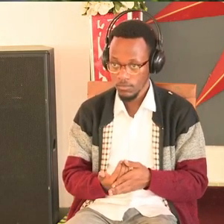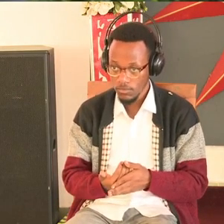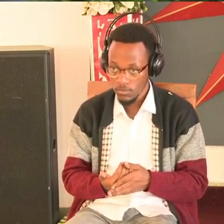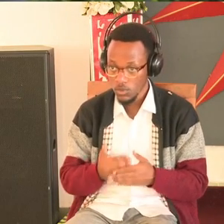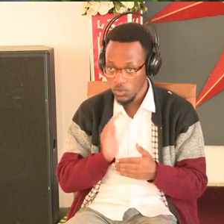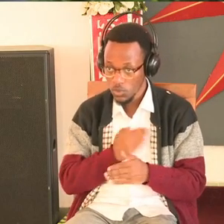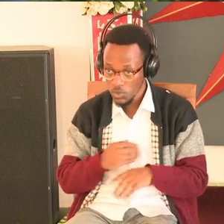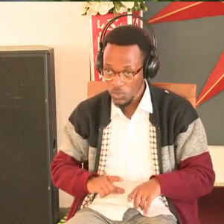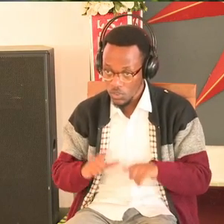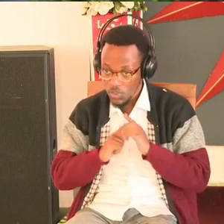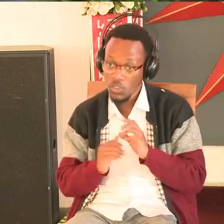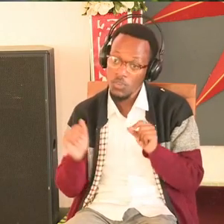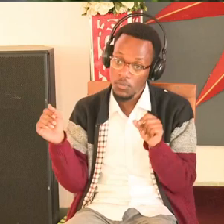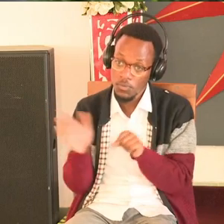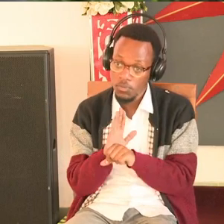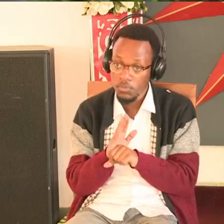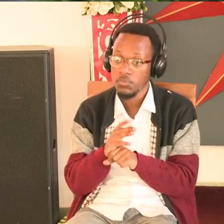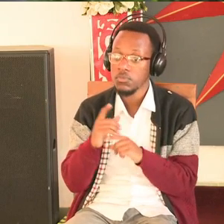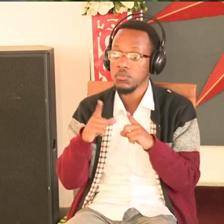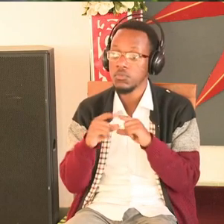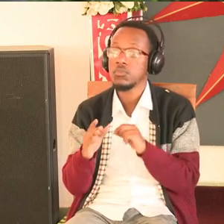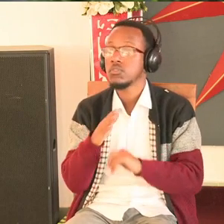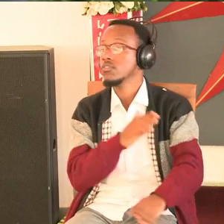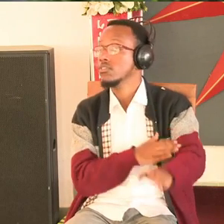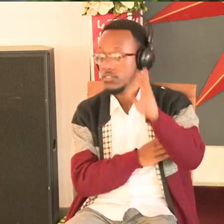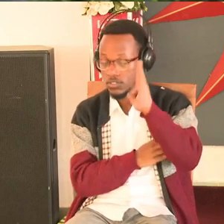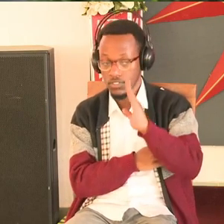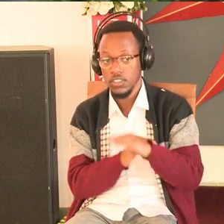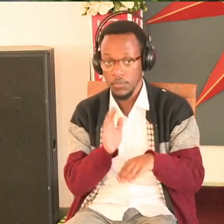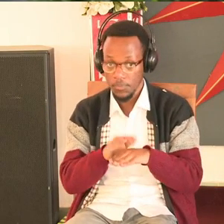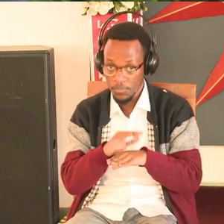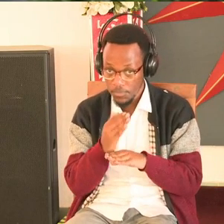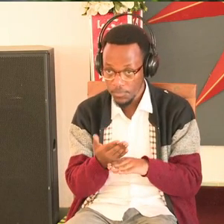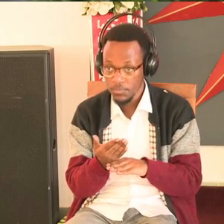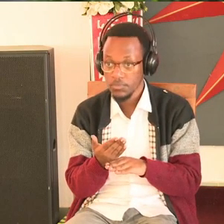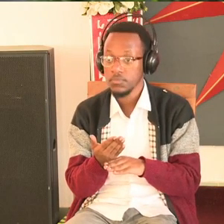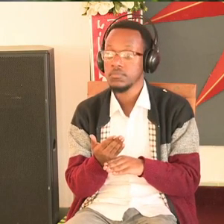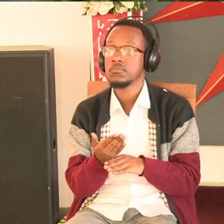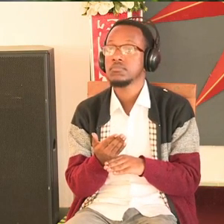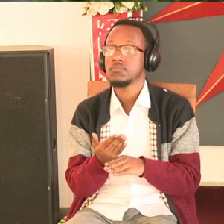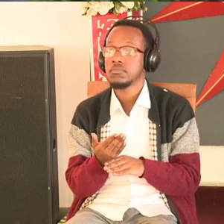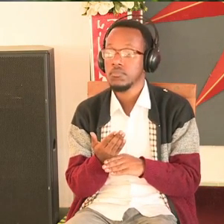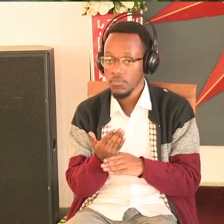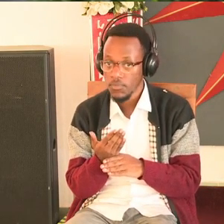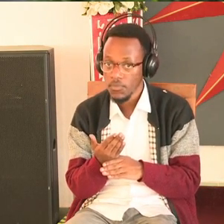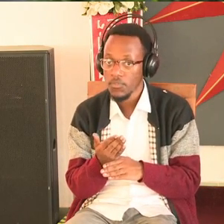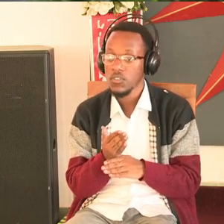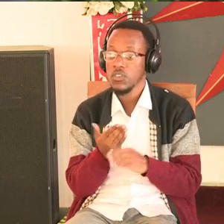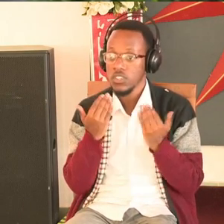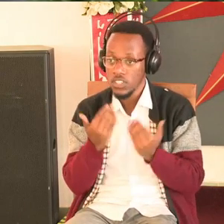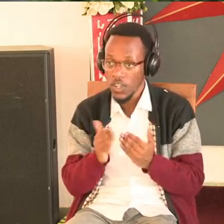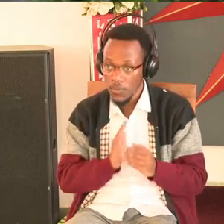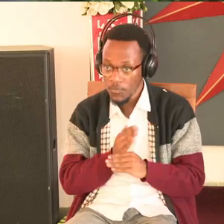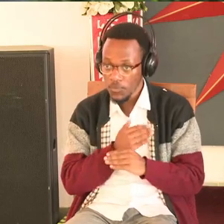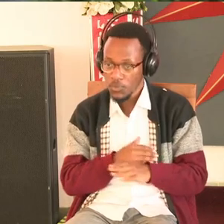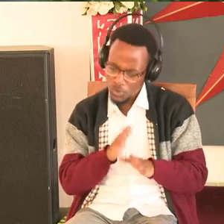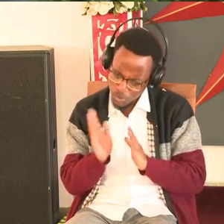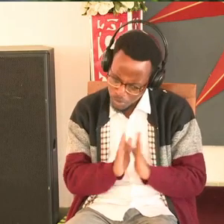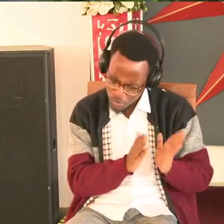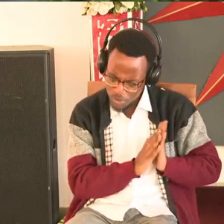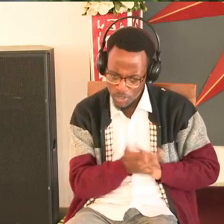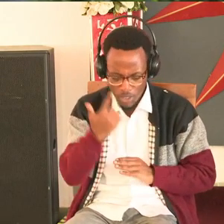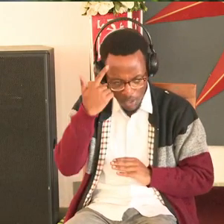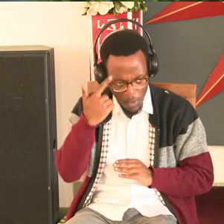mu gusohora ku ijambo ryayo kandi rwose tukaba turi kwitegurira kuzaba